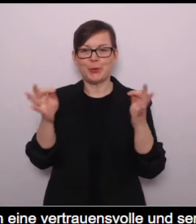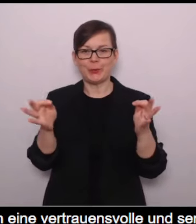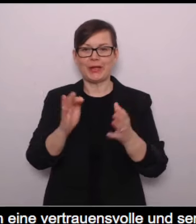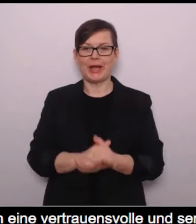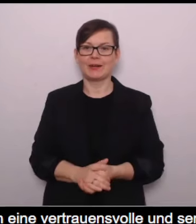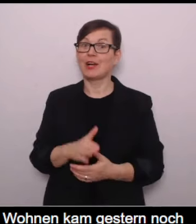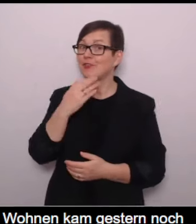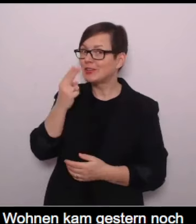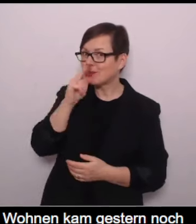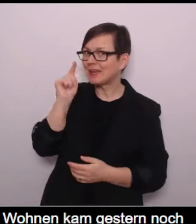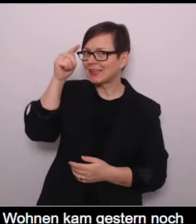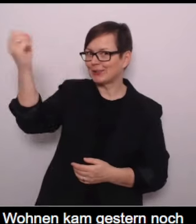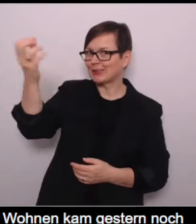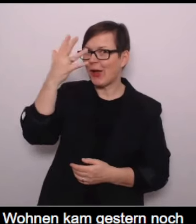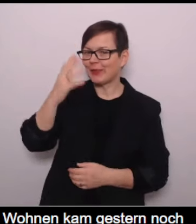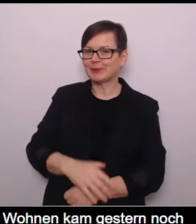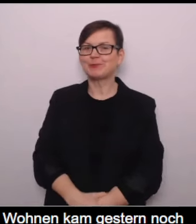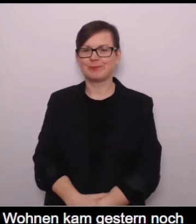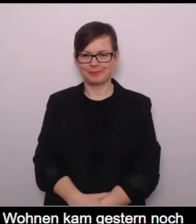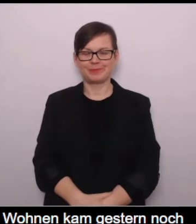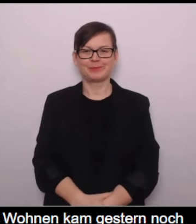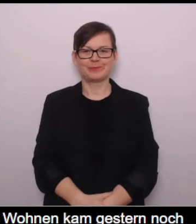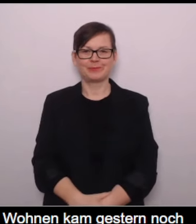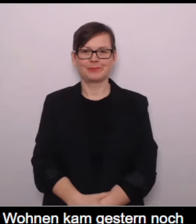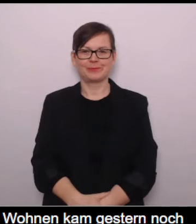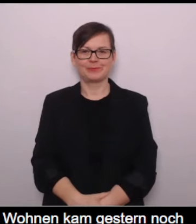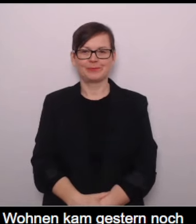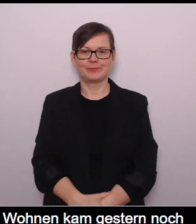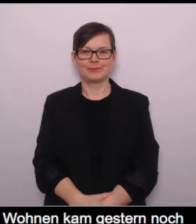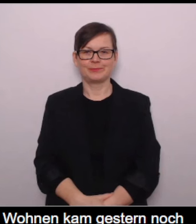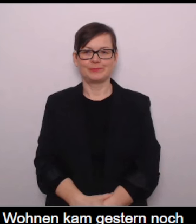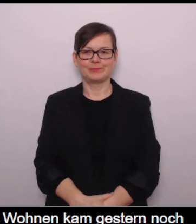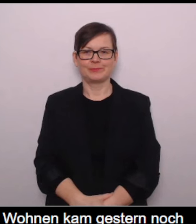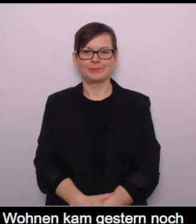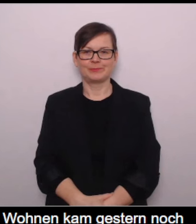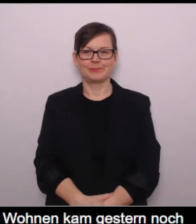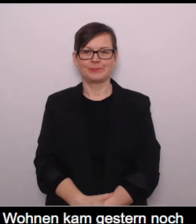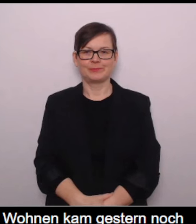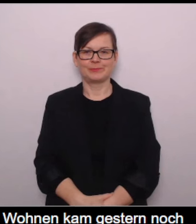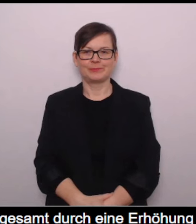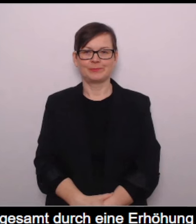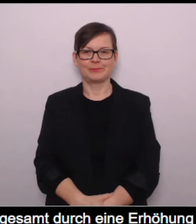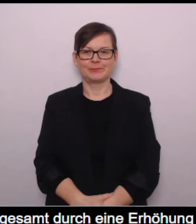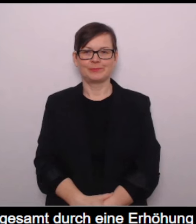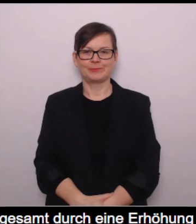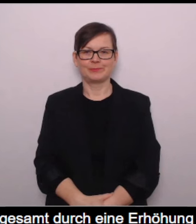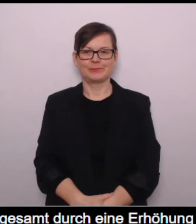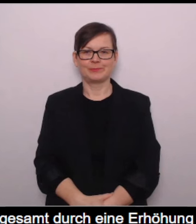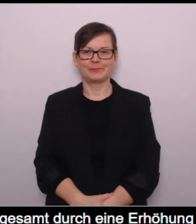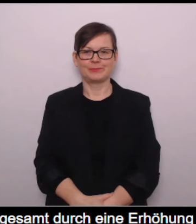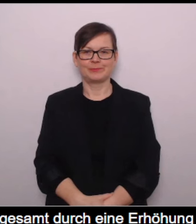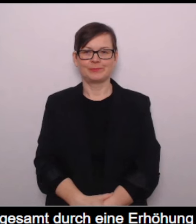Dann vielen Dank für Ihre Aufmerksamkeit. Ich wünsche noch einen schönen Tag. Viel Spaß in der Sonne. Vielen